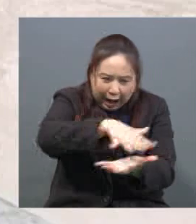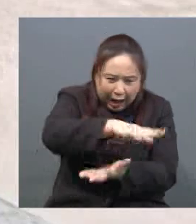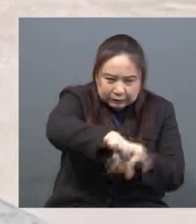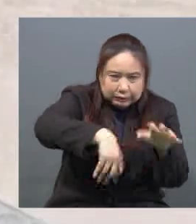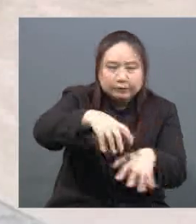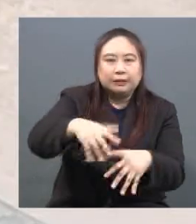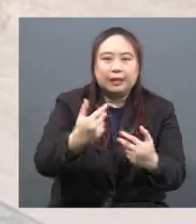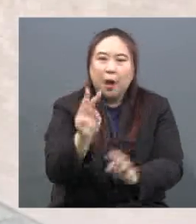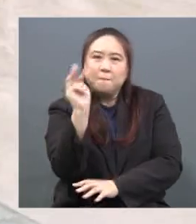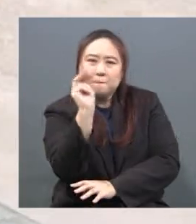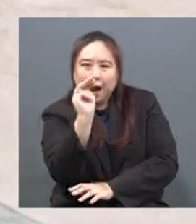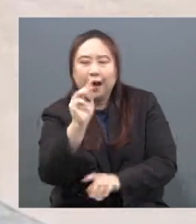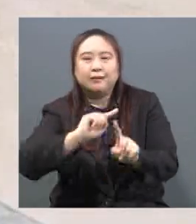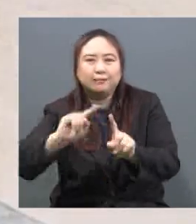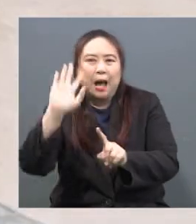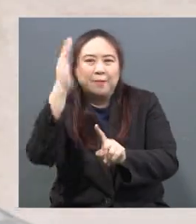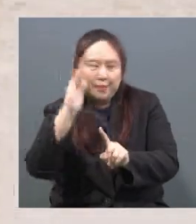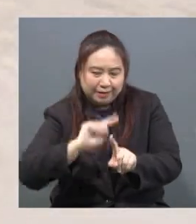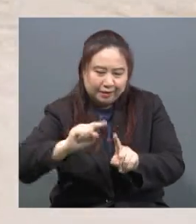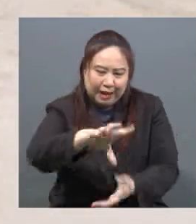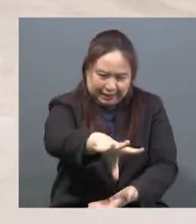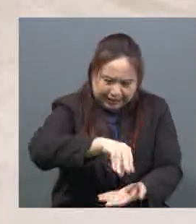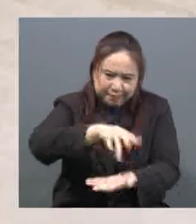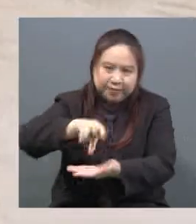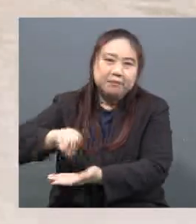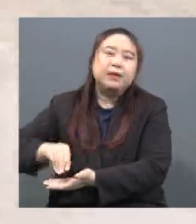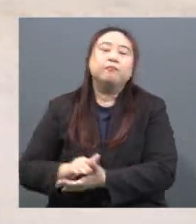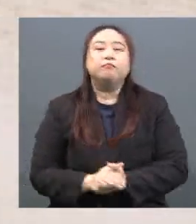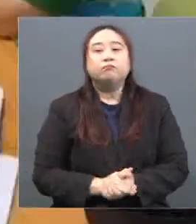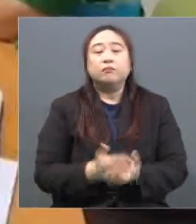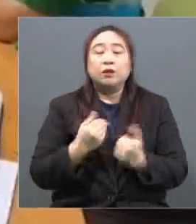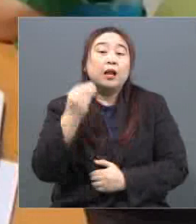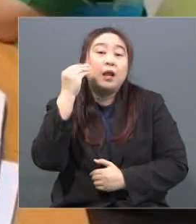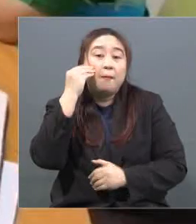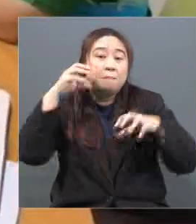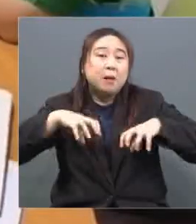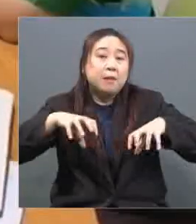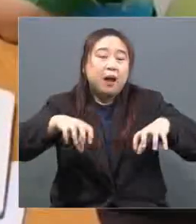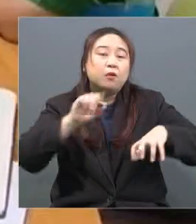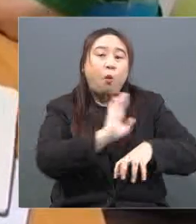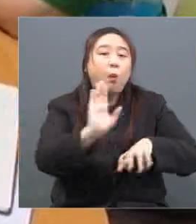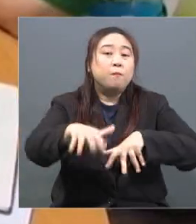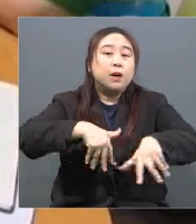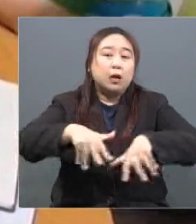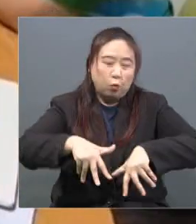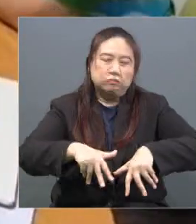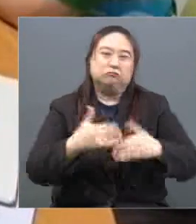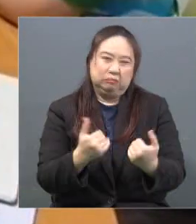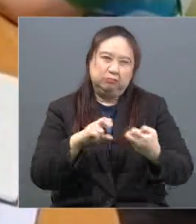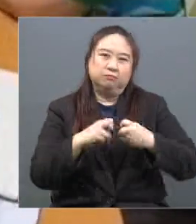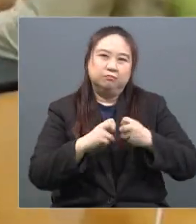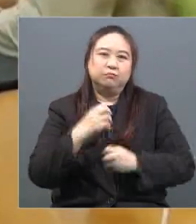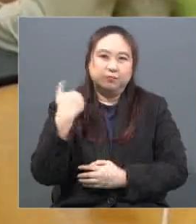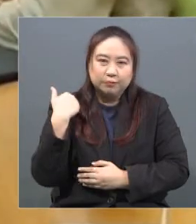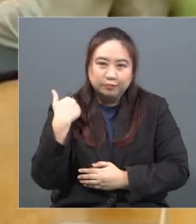ยเก็บเศษไม้แล้วก็กิ่งไม้ด้วยค่ะส่วนบ้านเรือนของประชาชนนะคะที่ได้รับผลกระทบก็ได้รับความเสียหายท